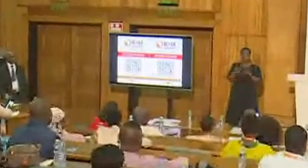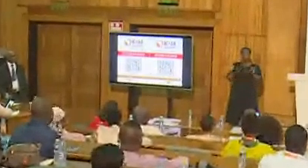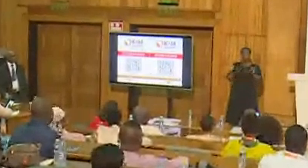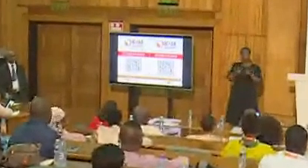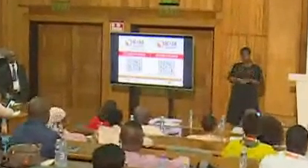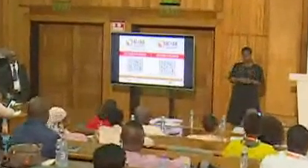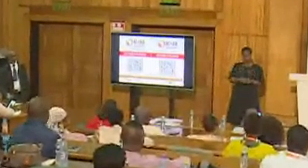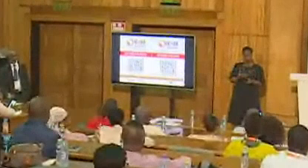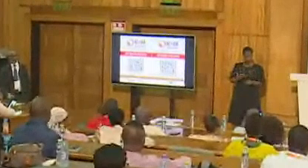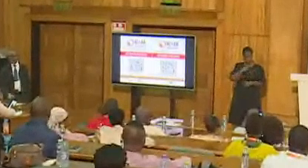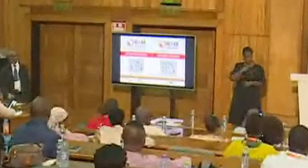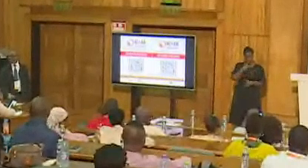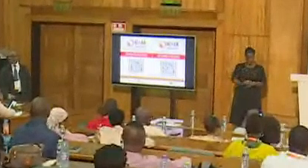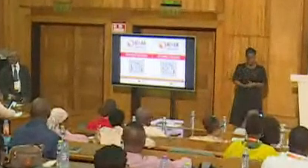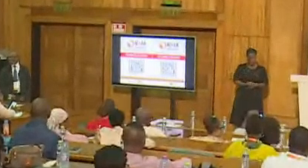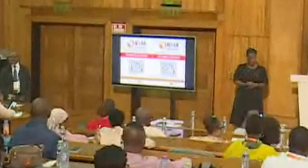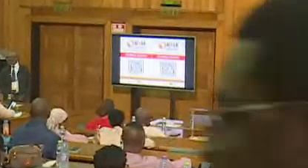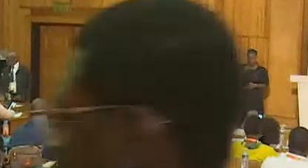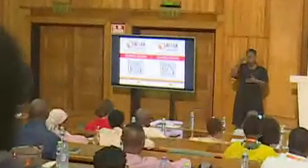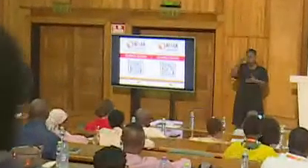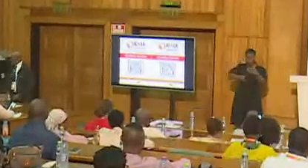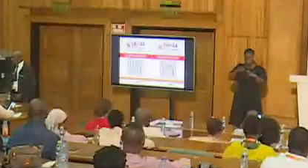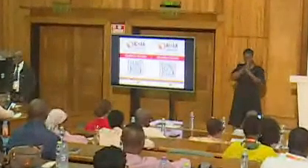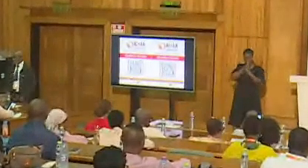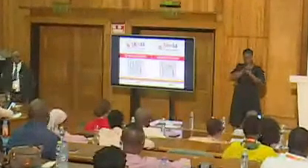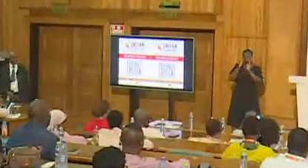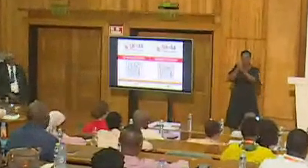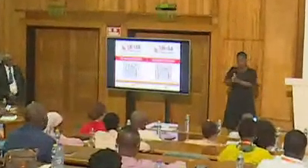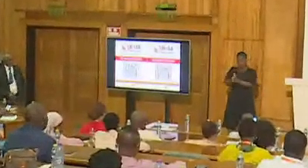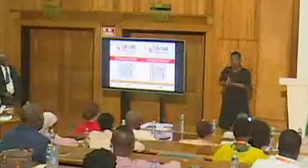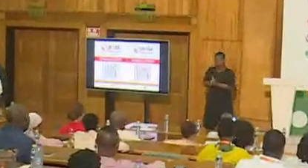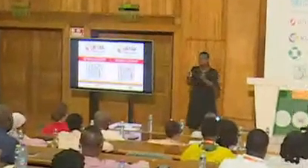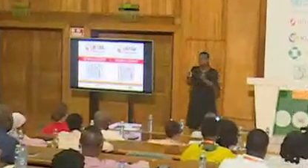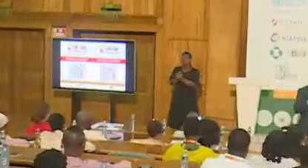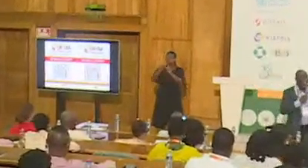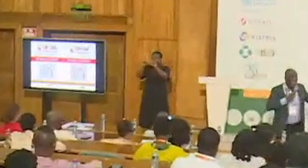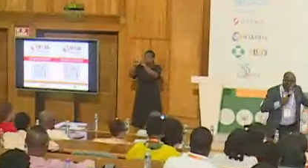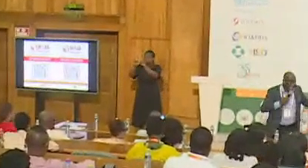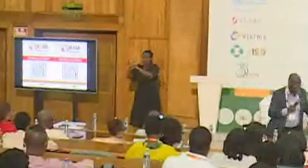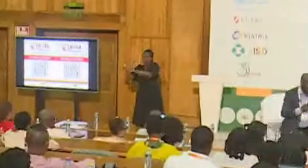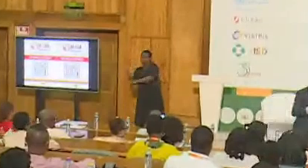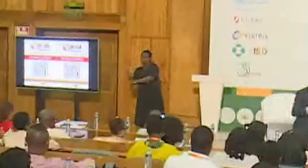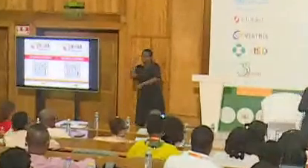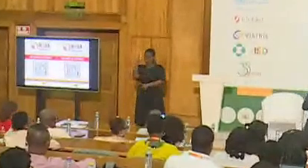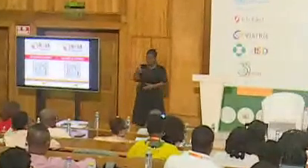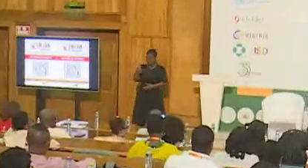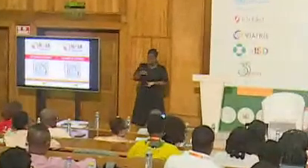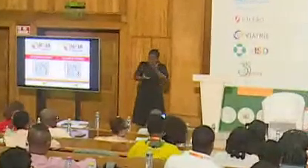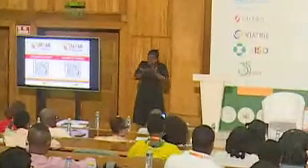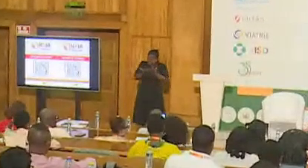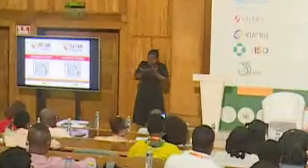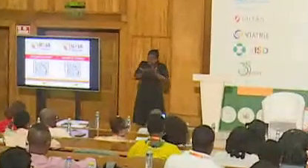said. I mean, the tail end is that he's asking that with the 3 tests, isn't there the risk of